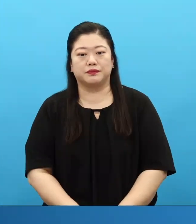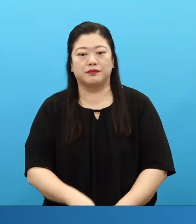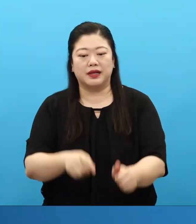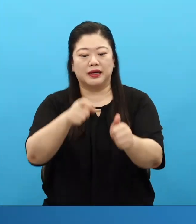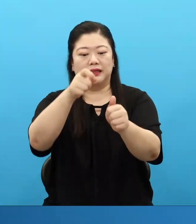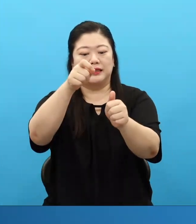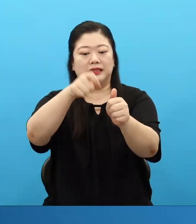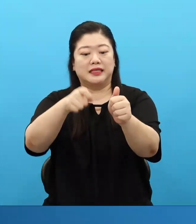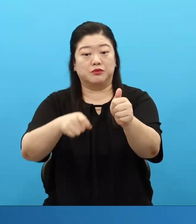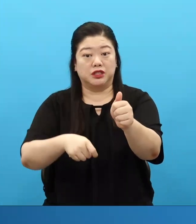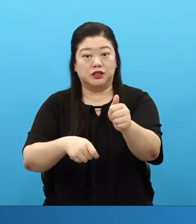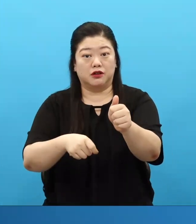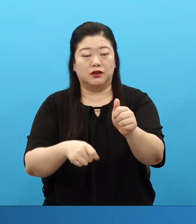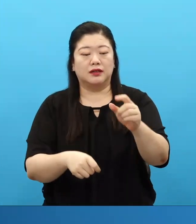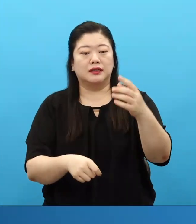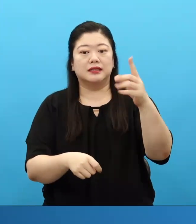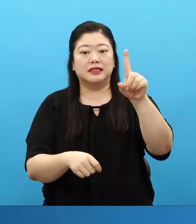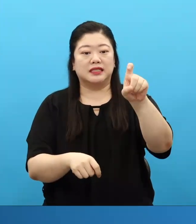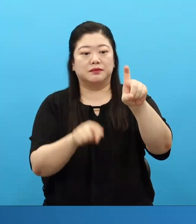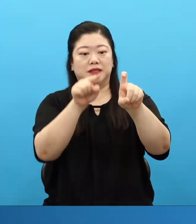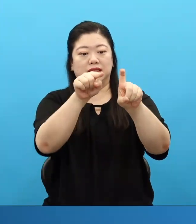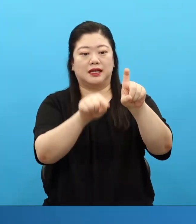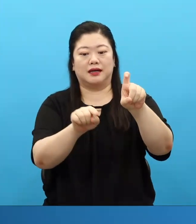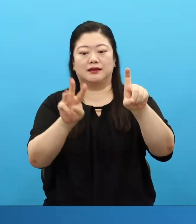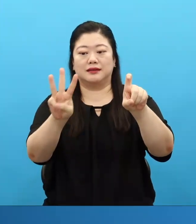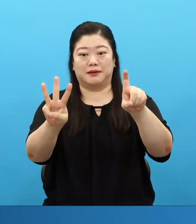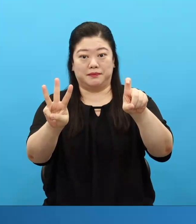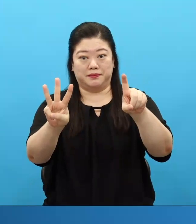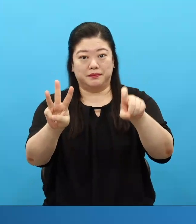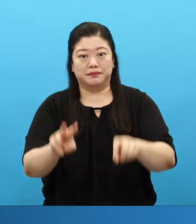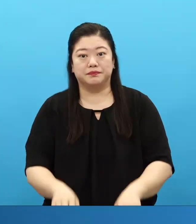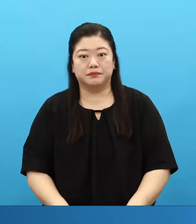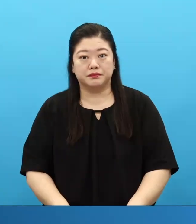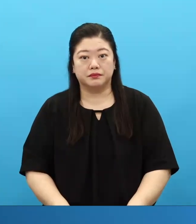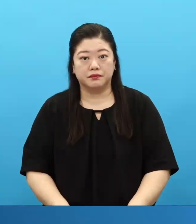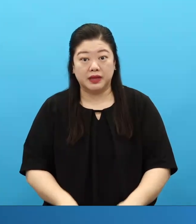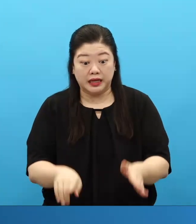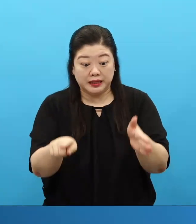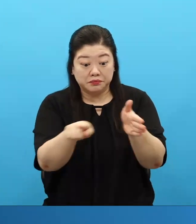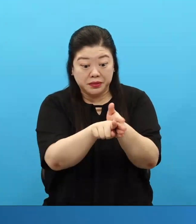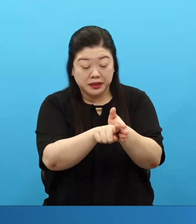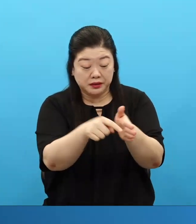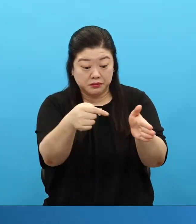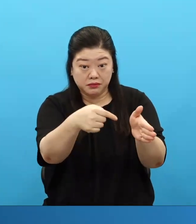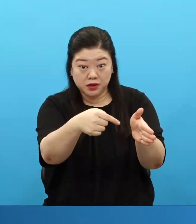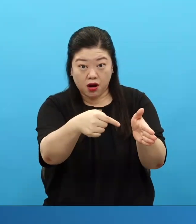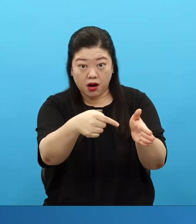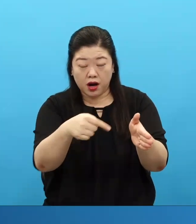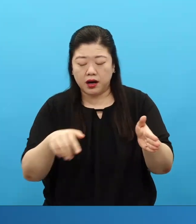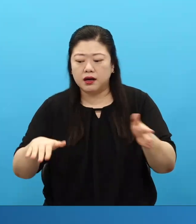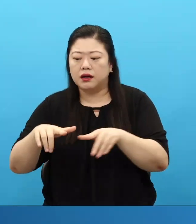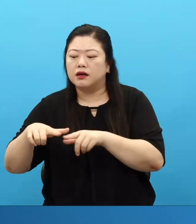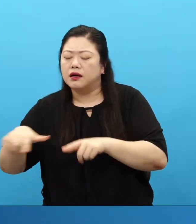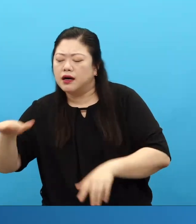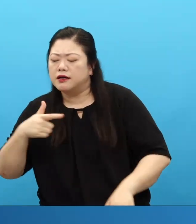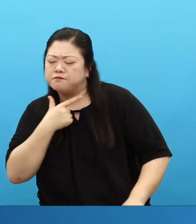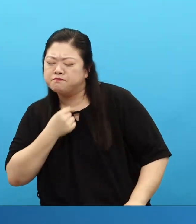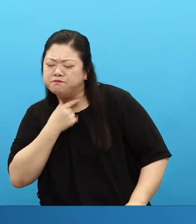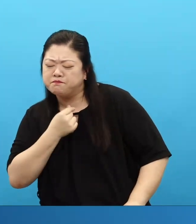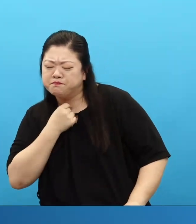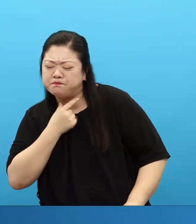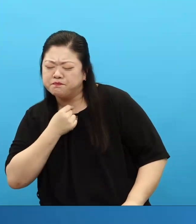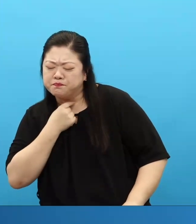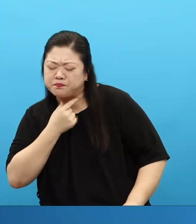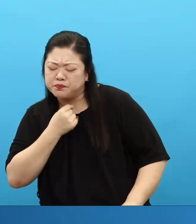3절에는 In Hebrews chapter 11 verse 3, 믿음은 바라는 것들의 실상이요. it says that faith is being sure of what we don't see. 실상이라고 했습니다. That